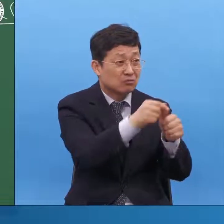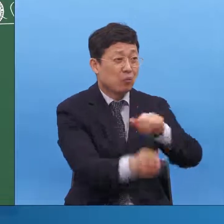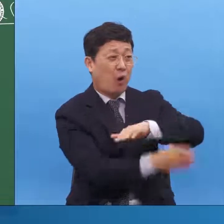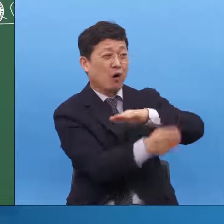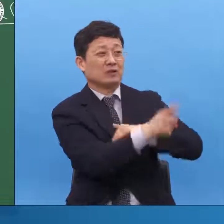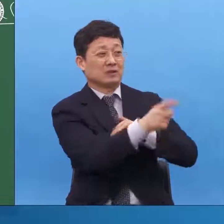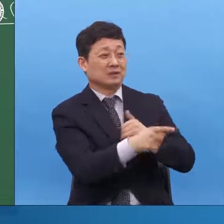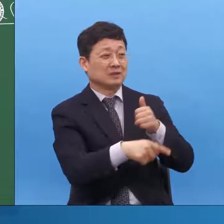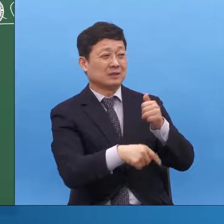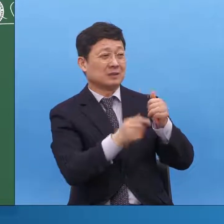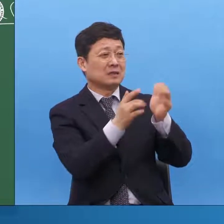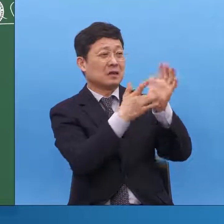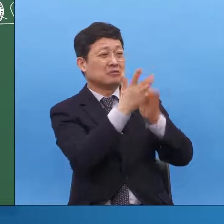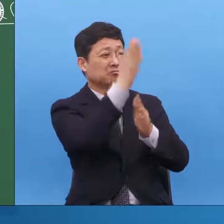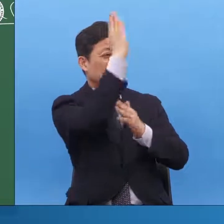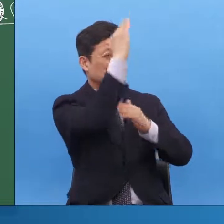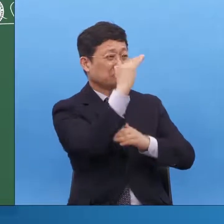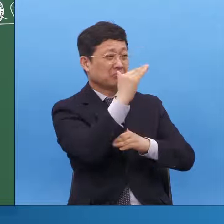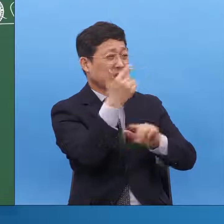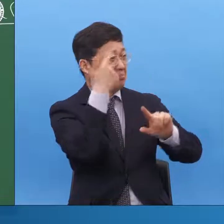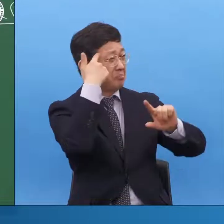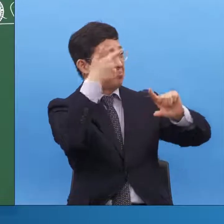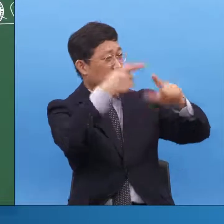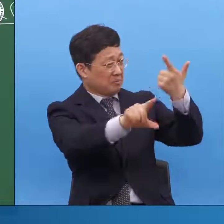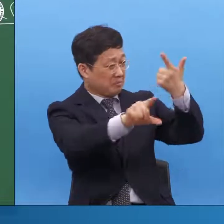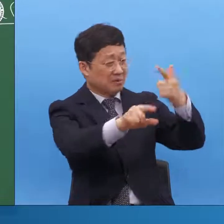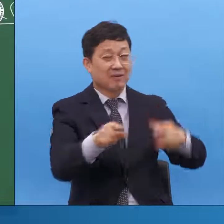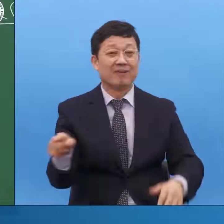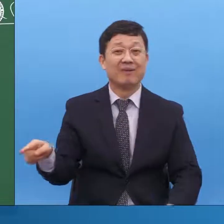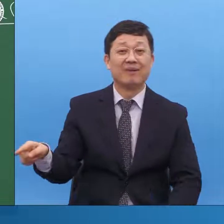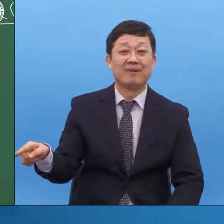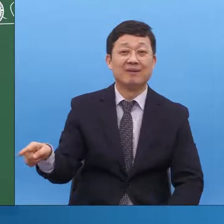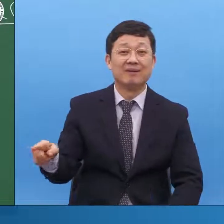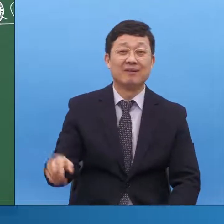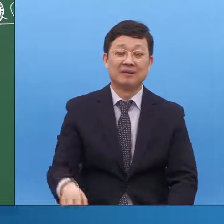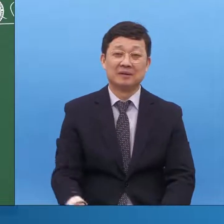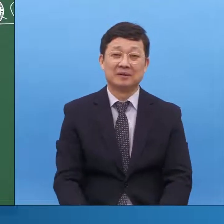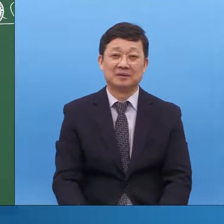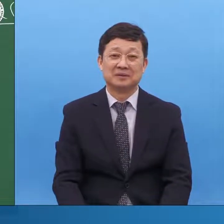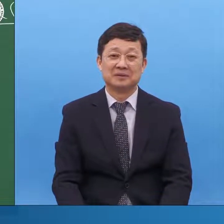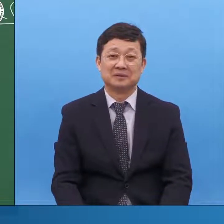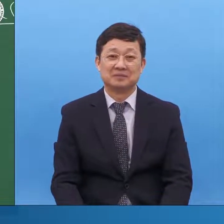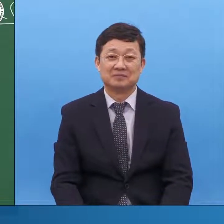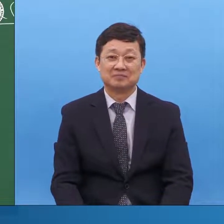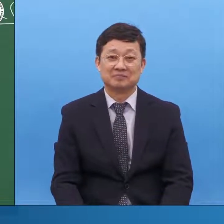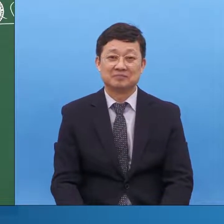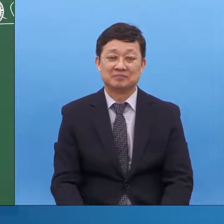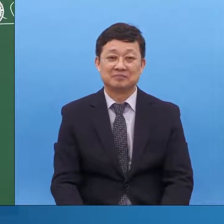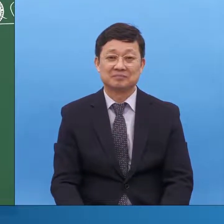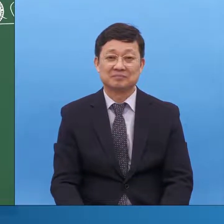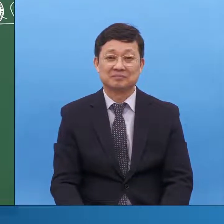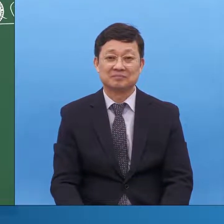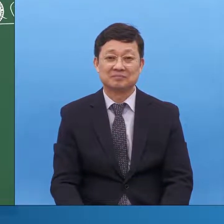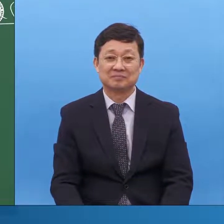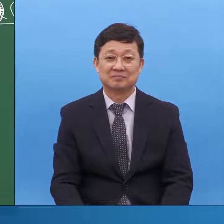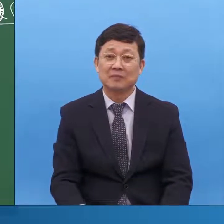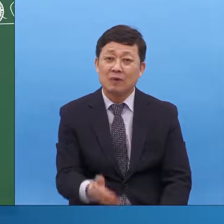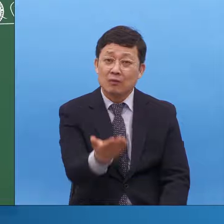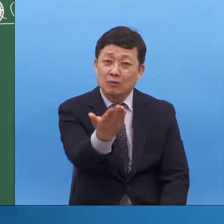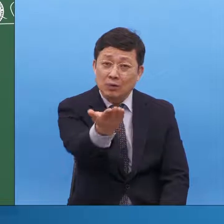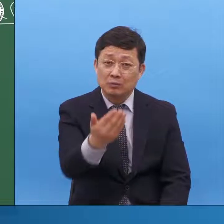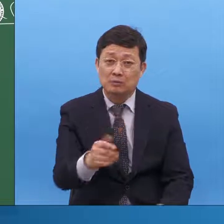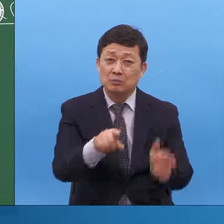이거예요. law and you receive salvation by faith. That makes no 그럼 sense. 따져봅시다. Then let me ask. 여러분이 다른 걸로 구원받을 수 있습니까? Can